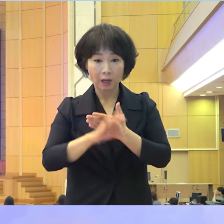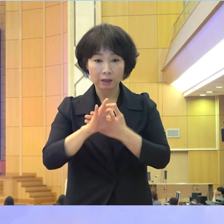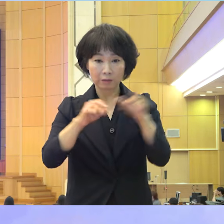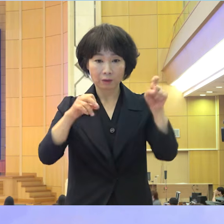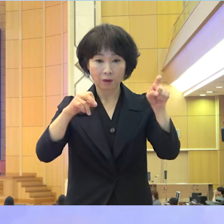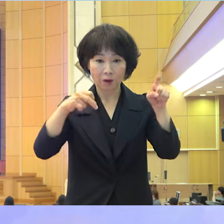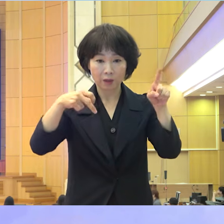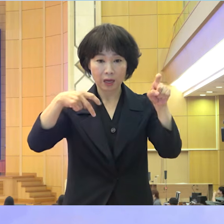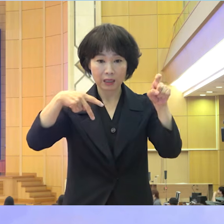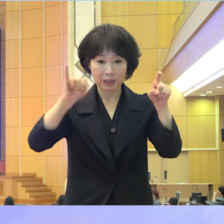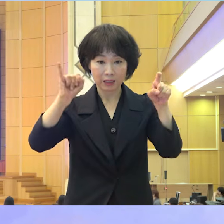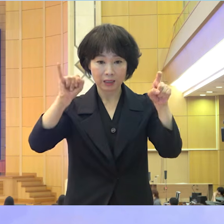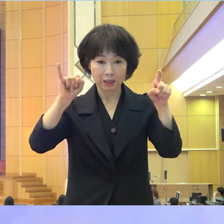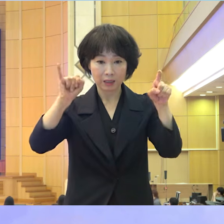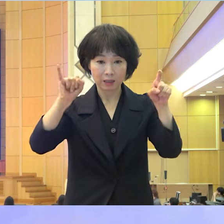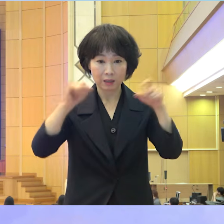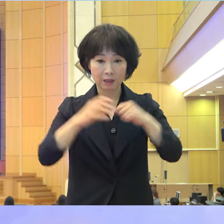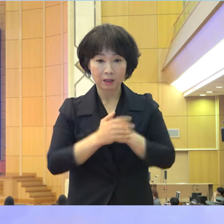오전 11시입니다.